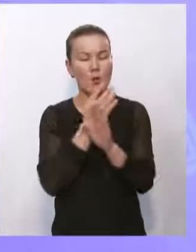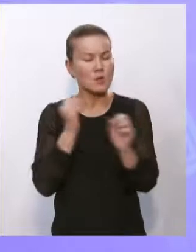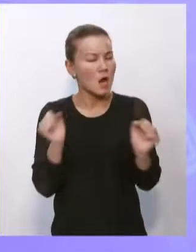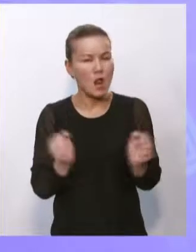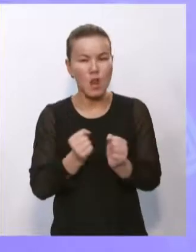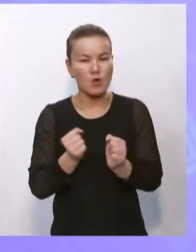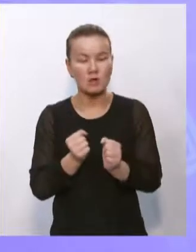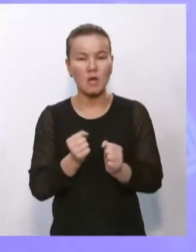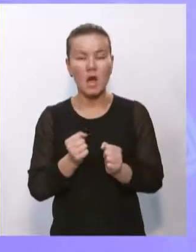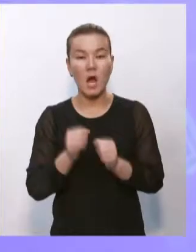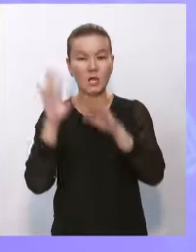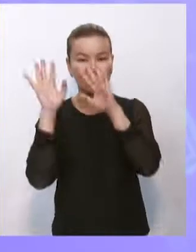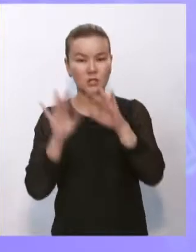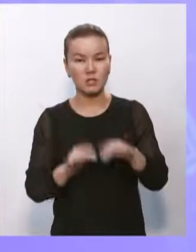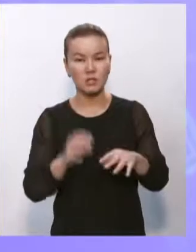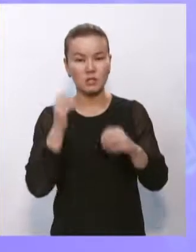Кар тез-тез жаайт.